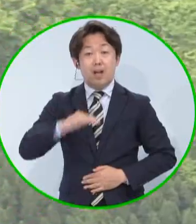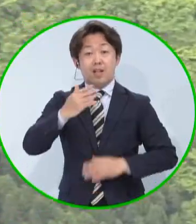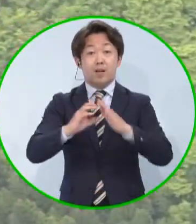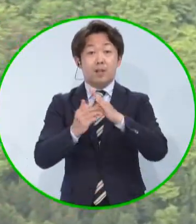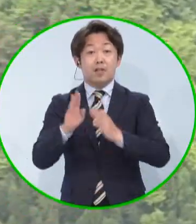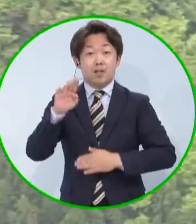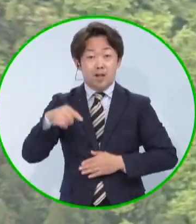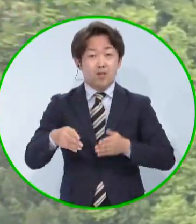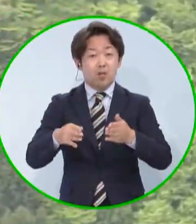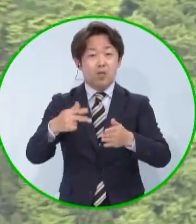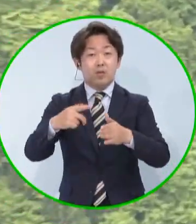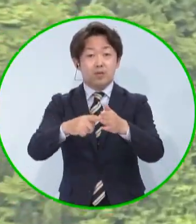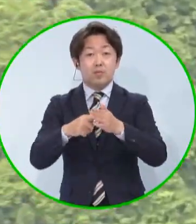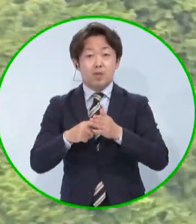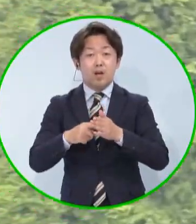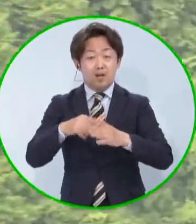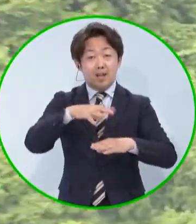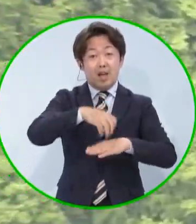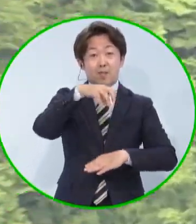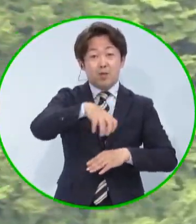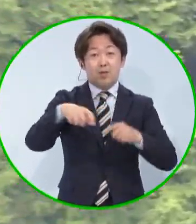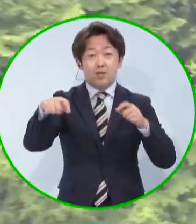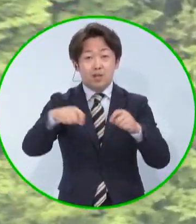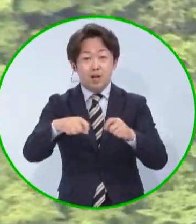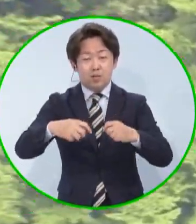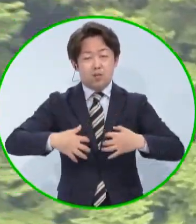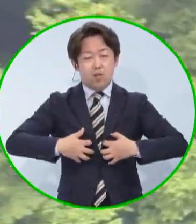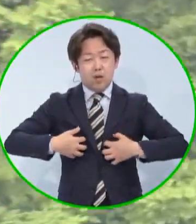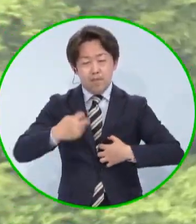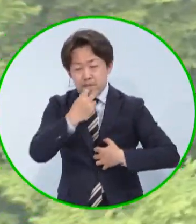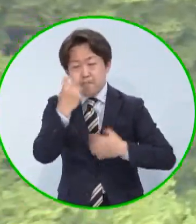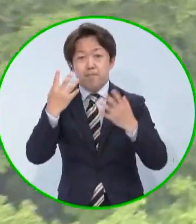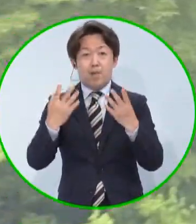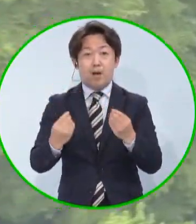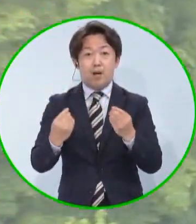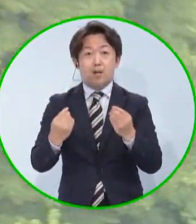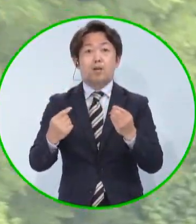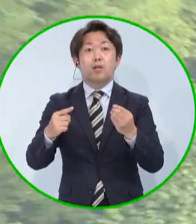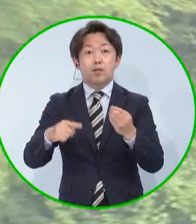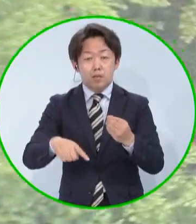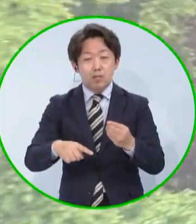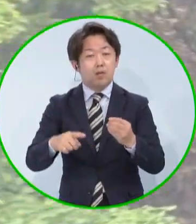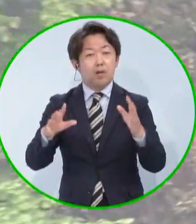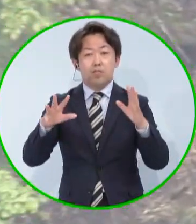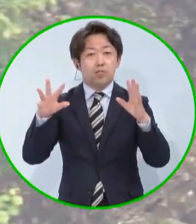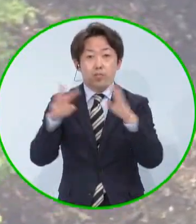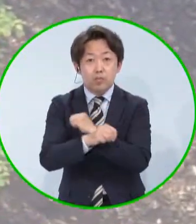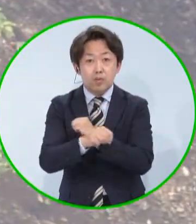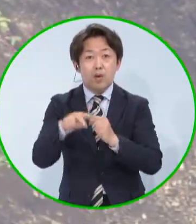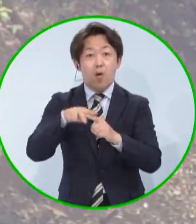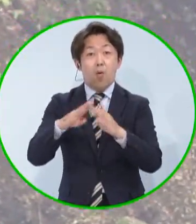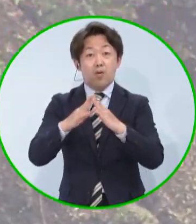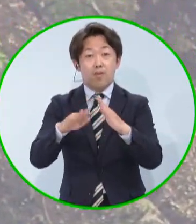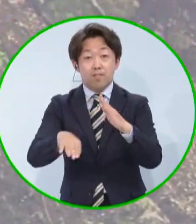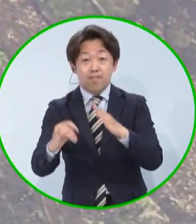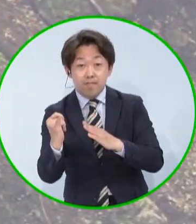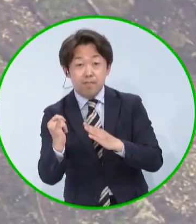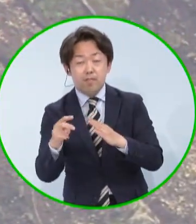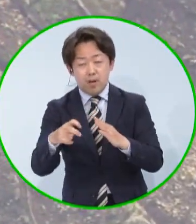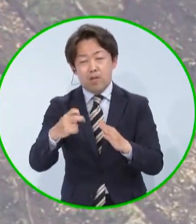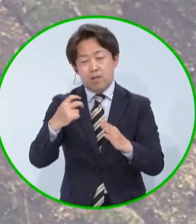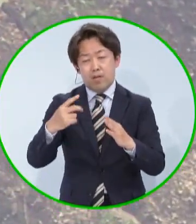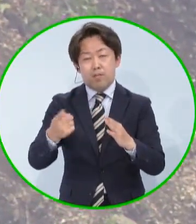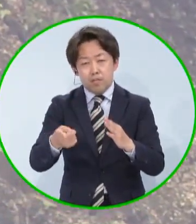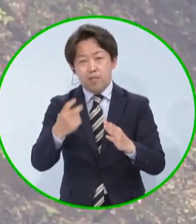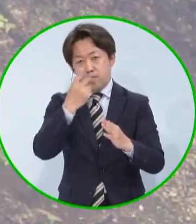山梨県道志村のキャンプ場近くで見つかった人骨が行方不明になっていた小倉美咲さんのものと分かり、警察